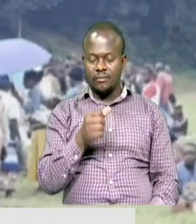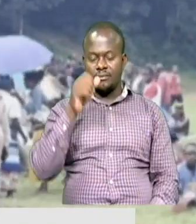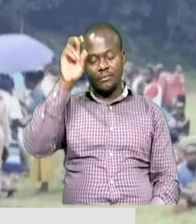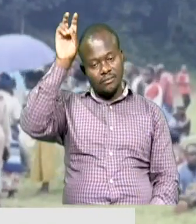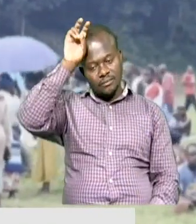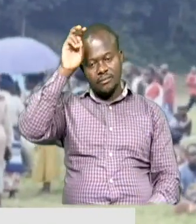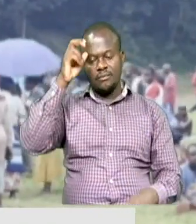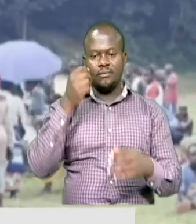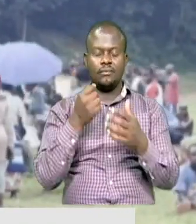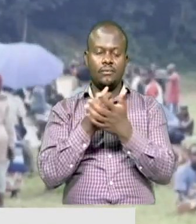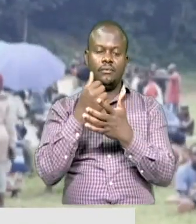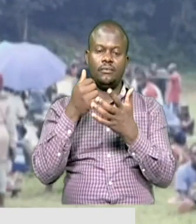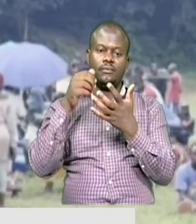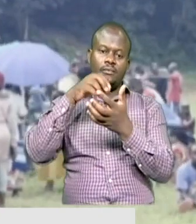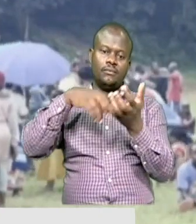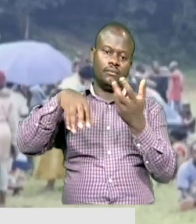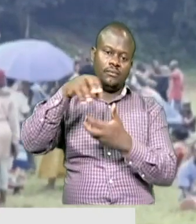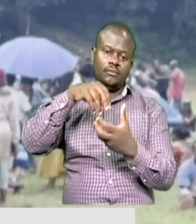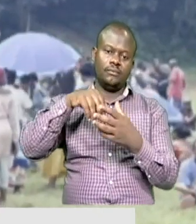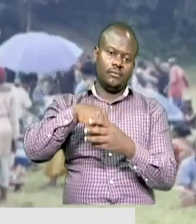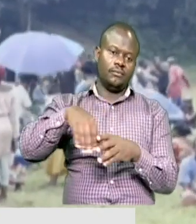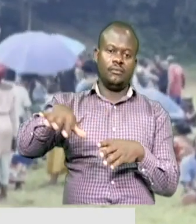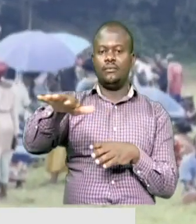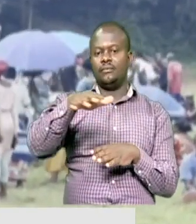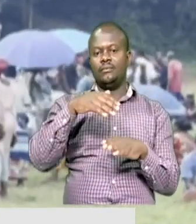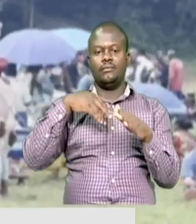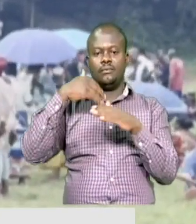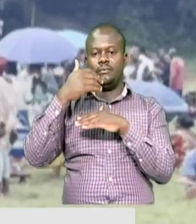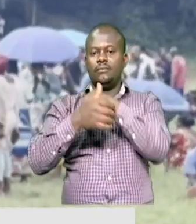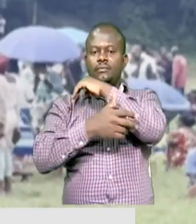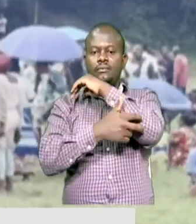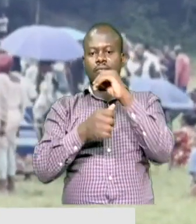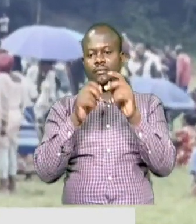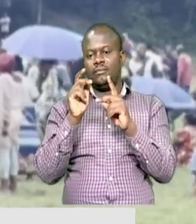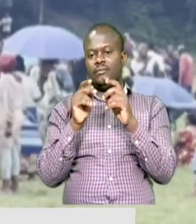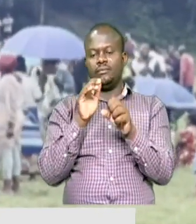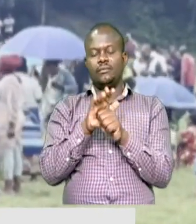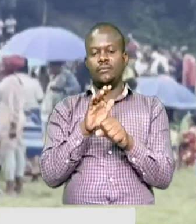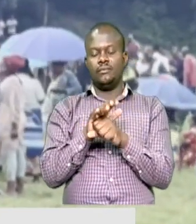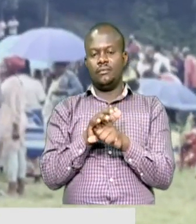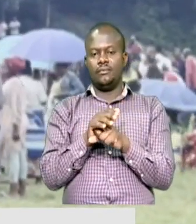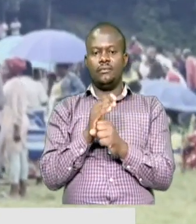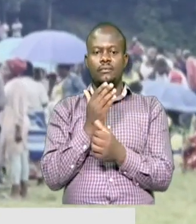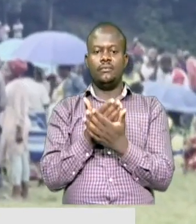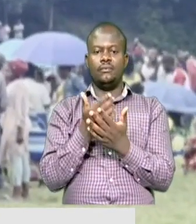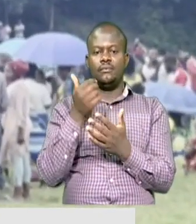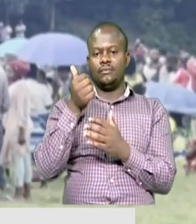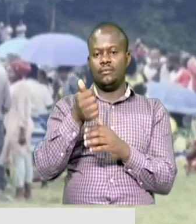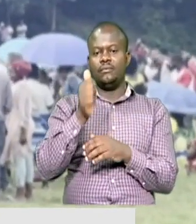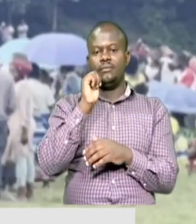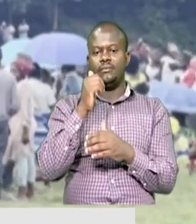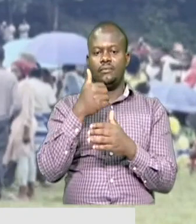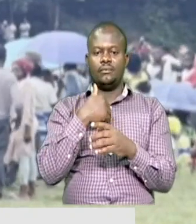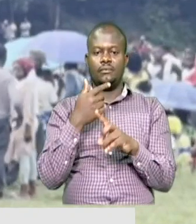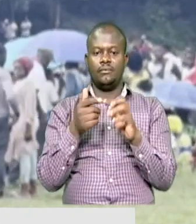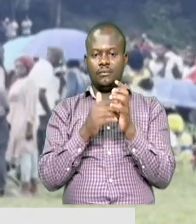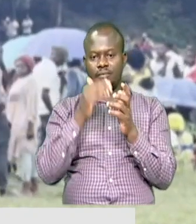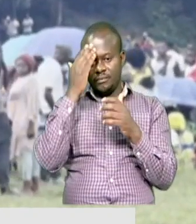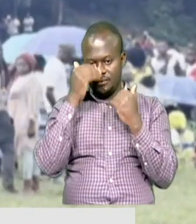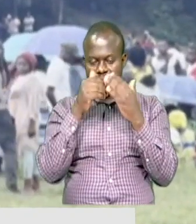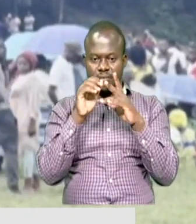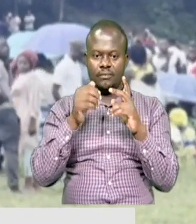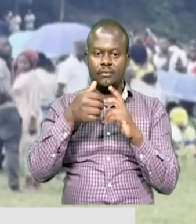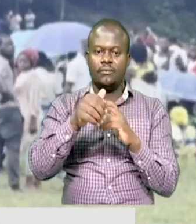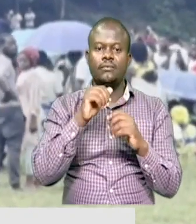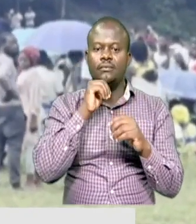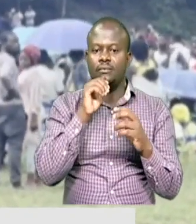bateza umutekano muke bakambura abaturage babaka ibyabo bafite kuko ibyo